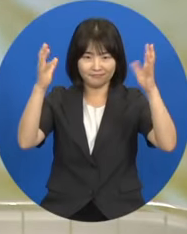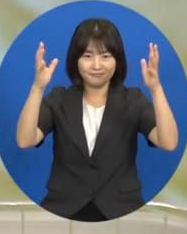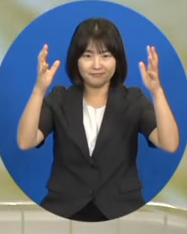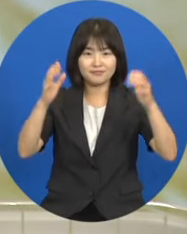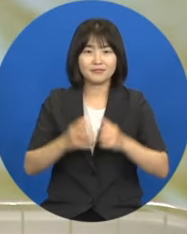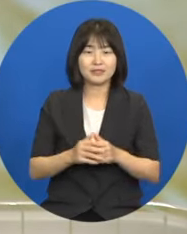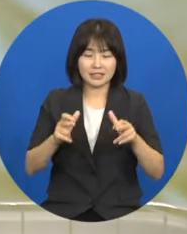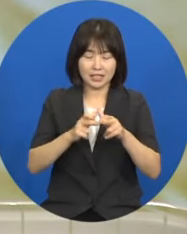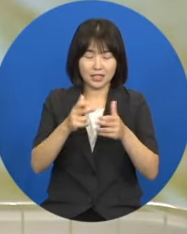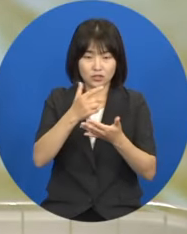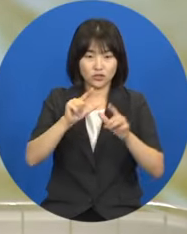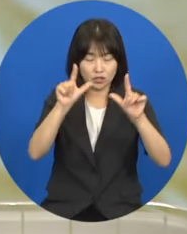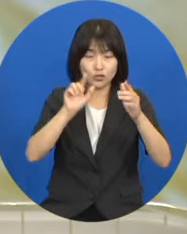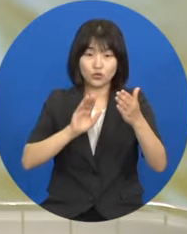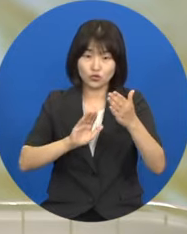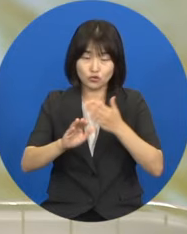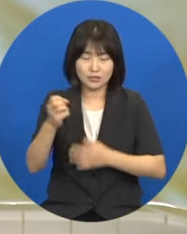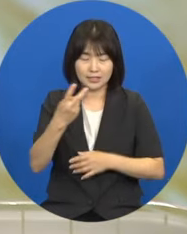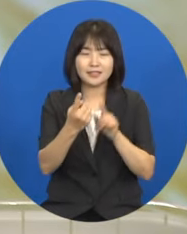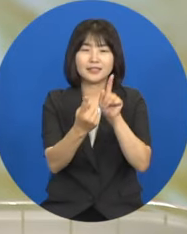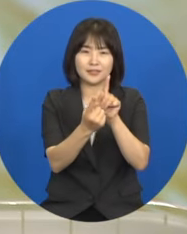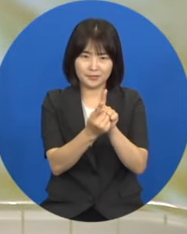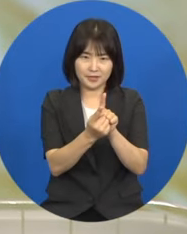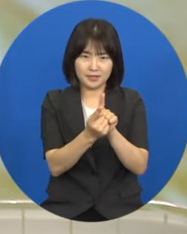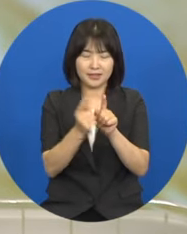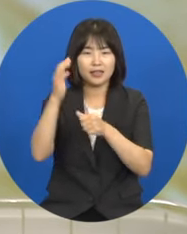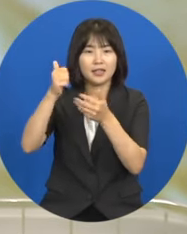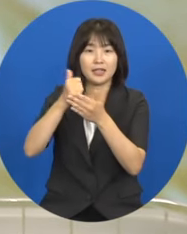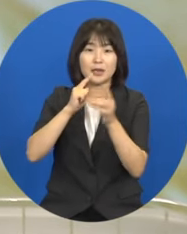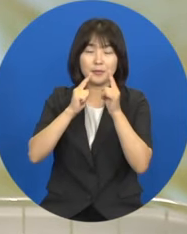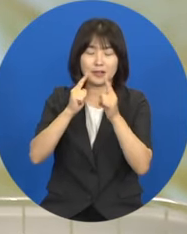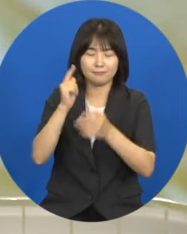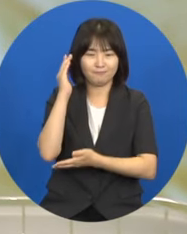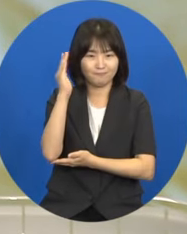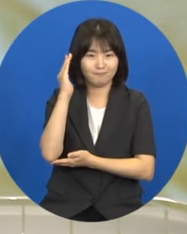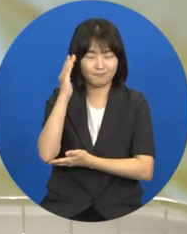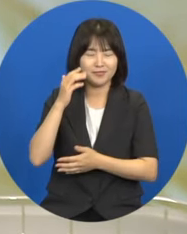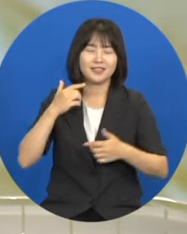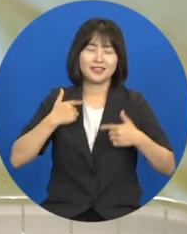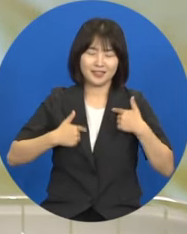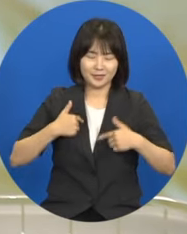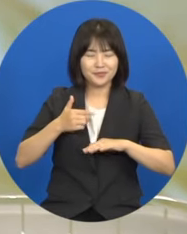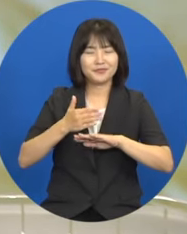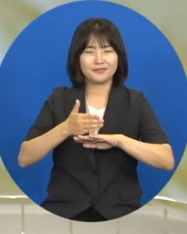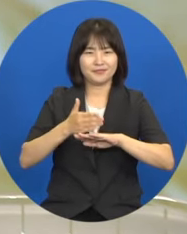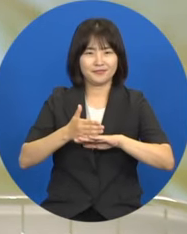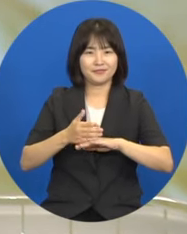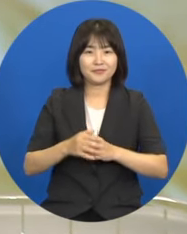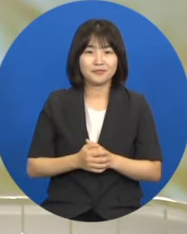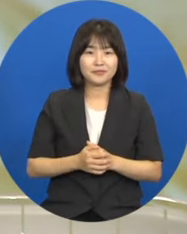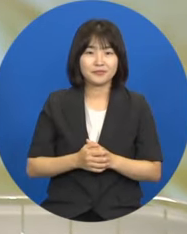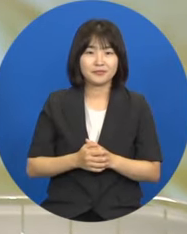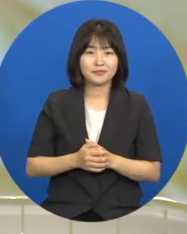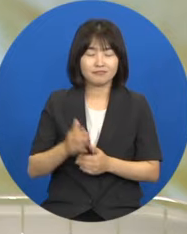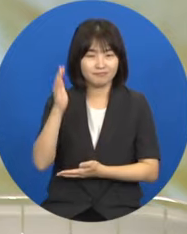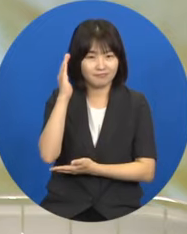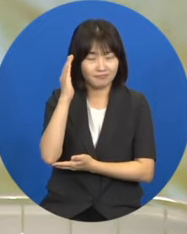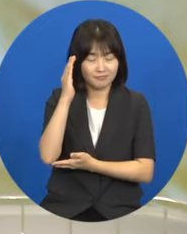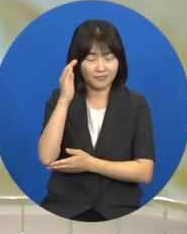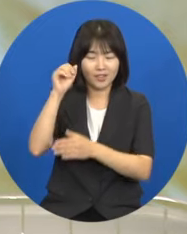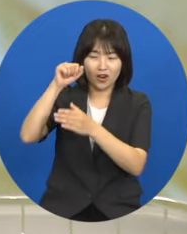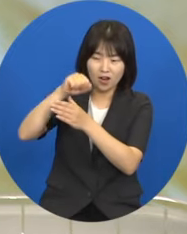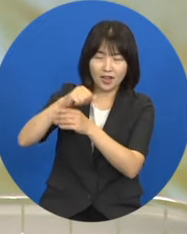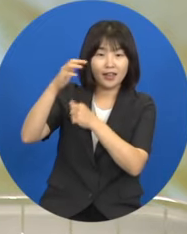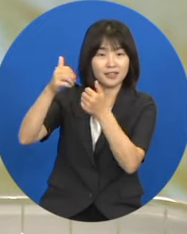장애인 주일 이후에 다시 만나 하나님 말씀 나누게 되어서 기쁘고 감사합니다. 말씀 전할 수 있도록